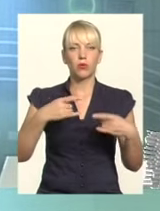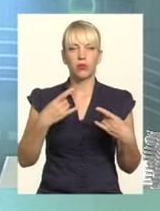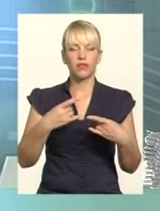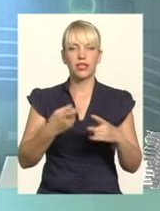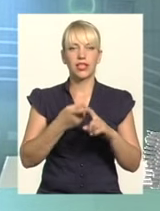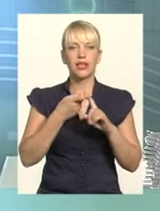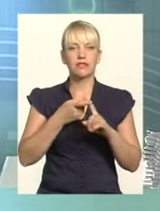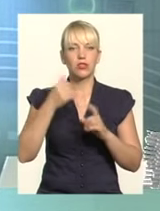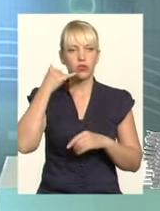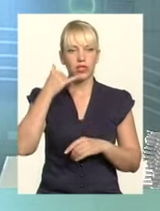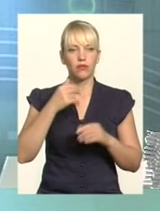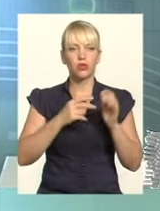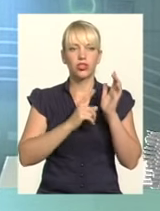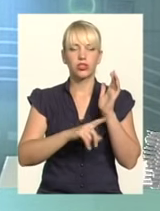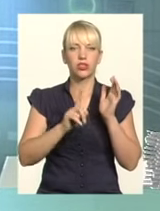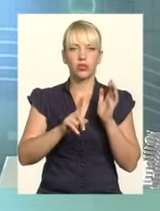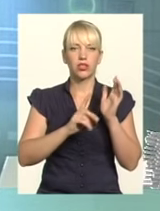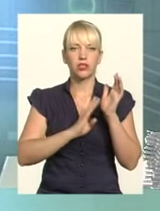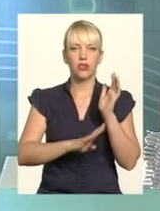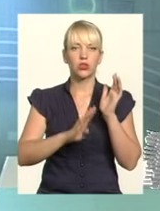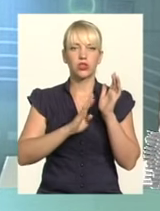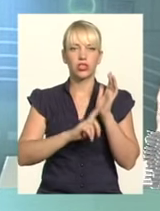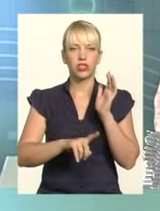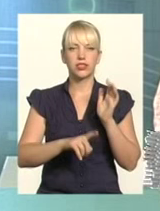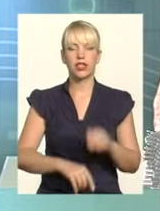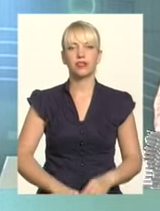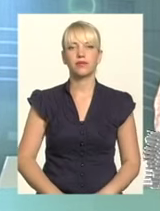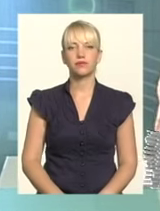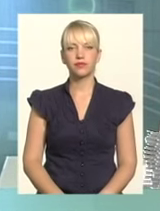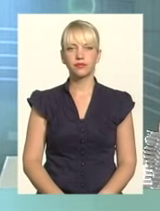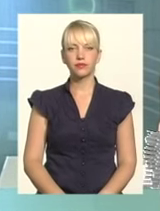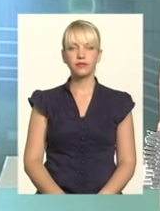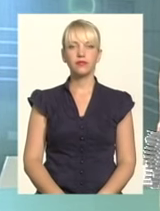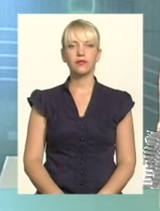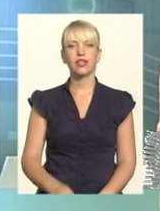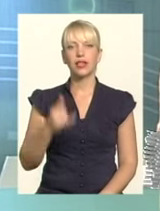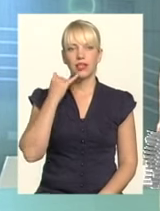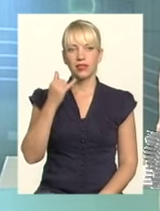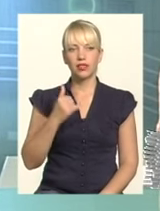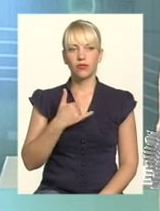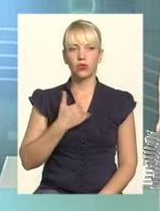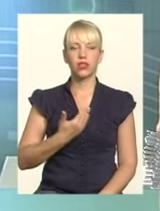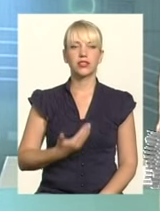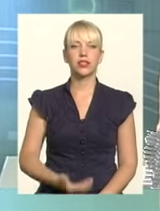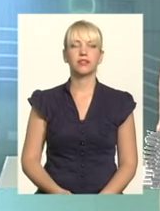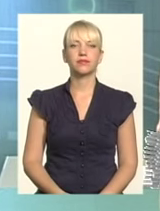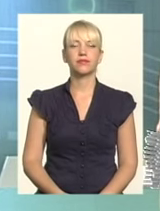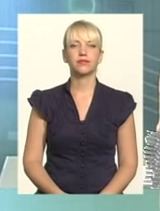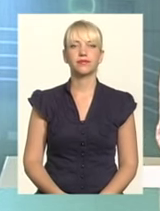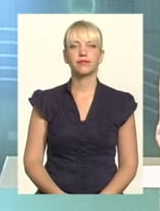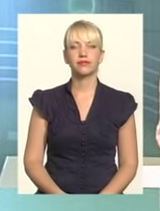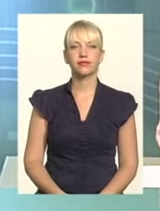зв'язку 61 90 60. 61 90 60. У нас є телефонний дзвінок. Слухаємо вас. Ставте своє